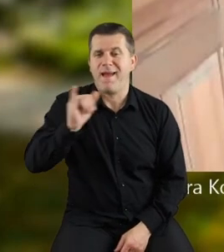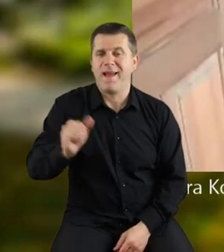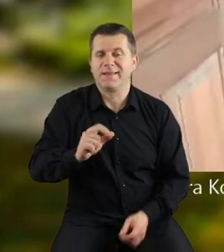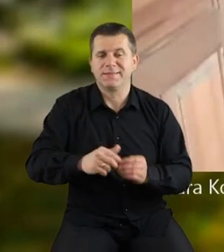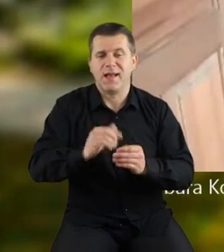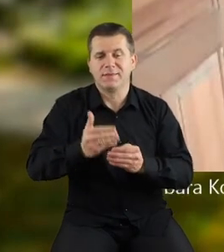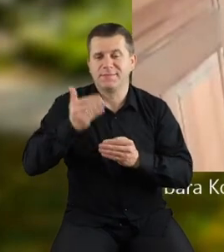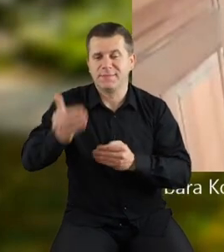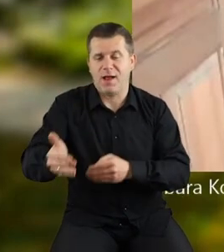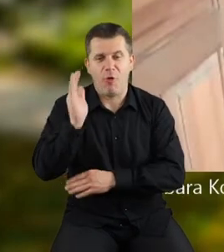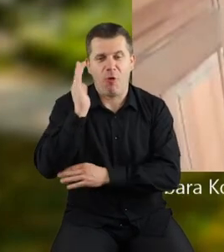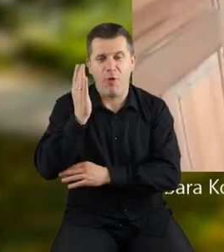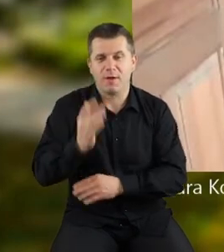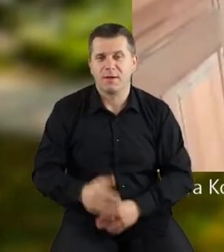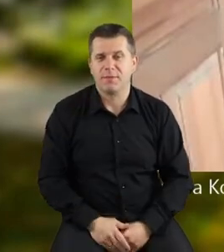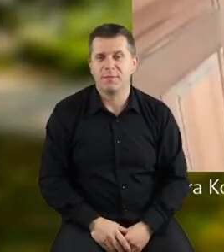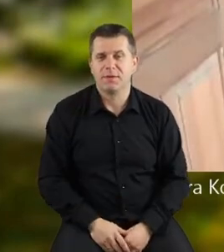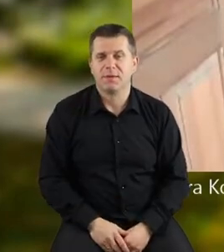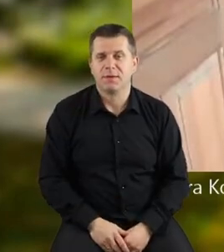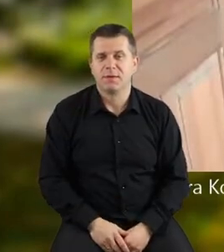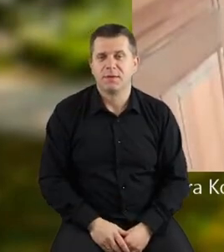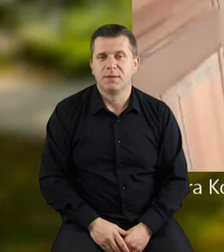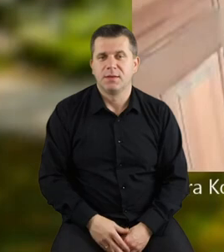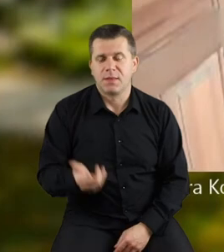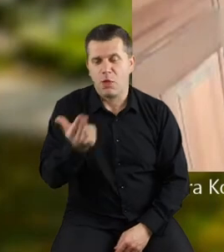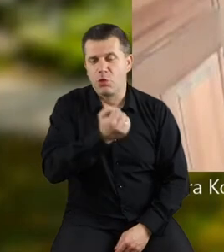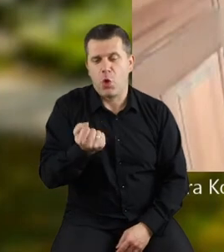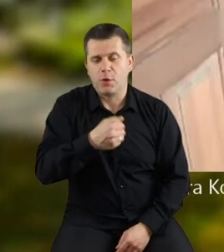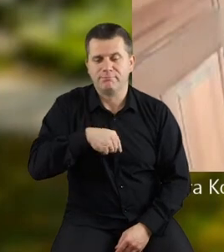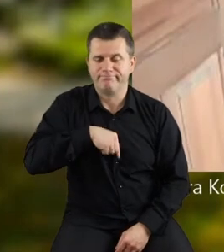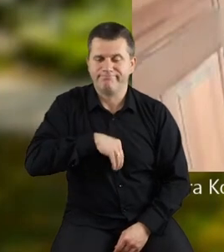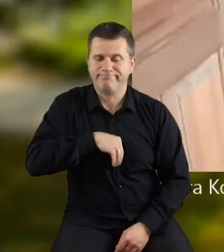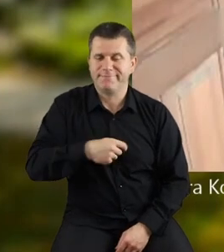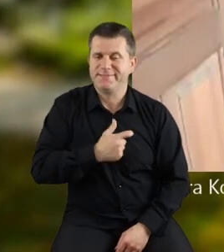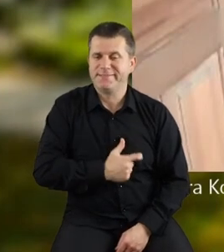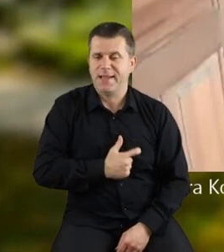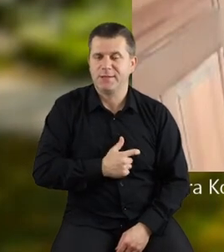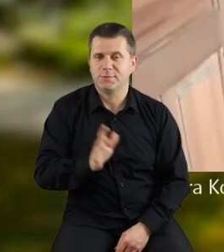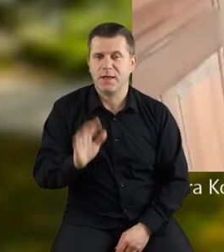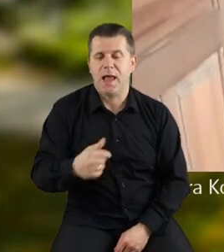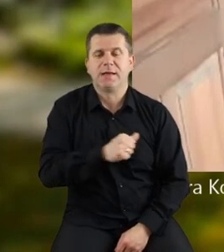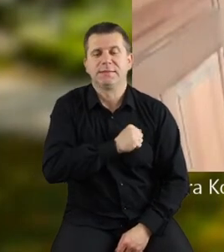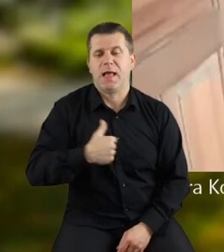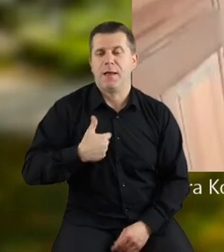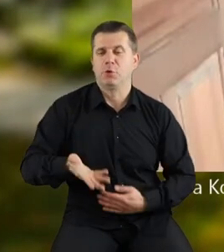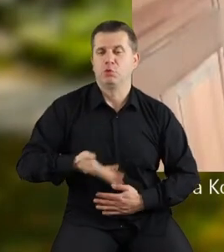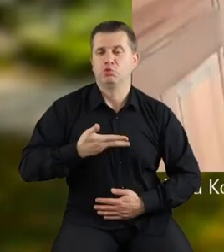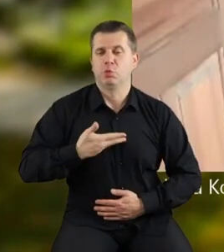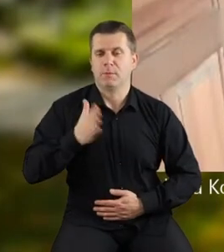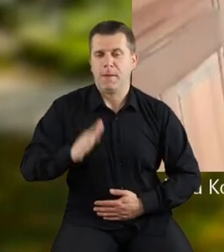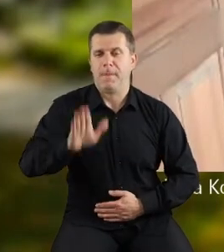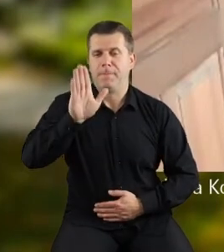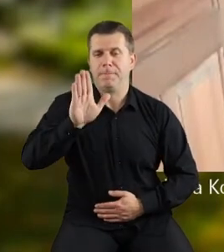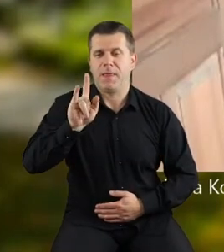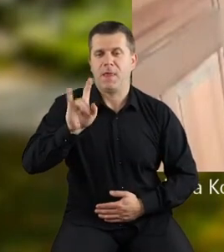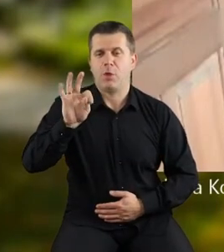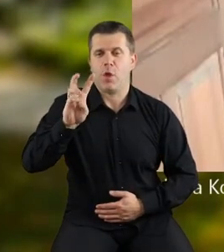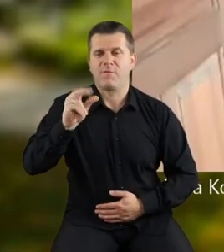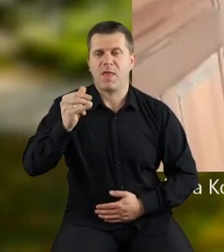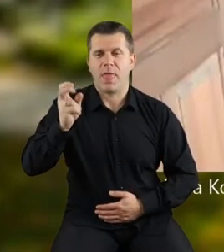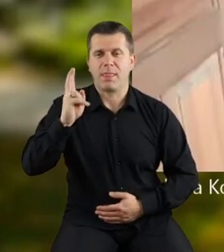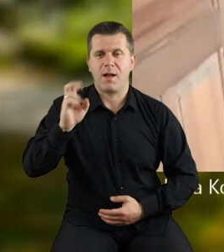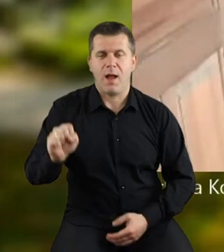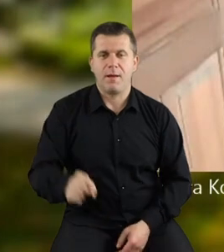kraj za oknem i taki noszę w sercu. Ale sama czuję się